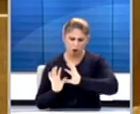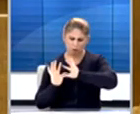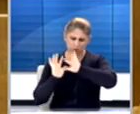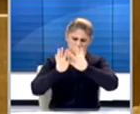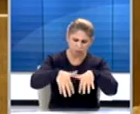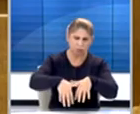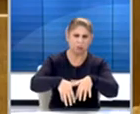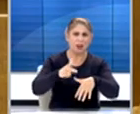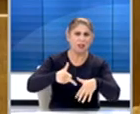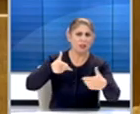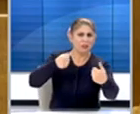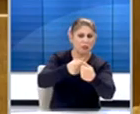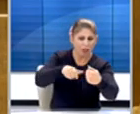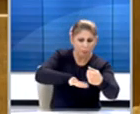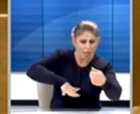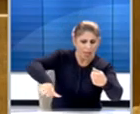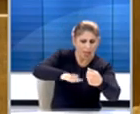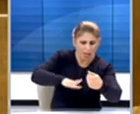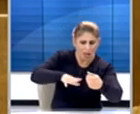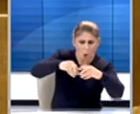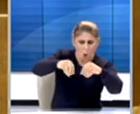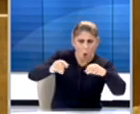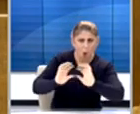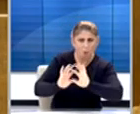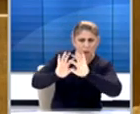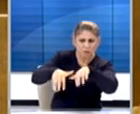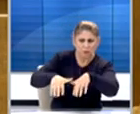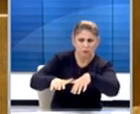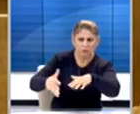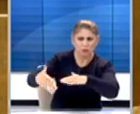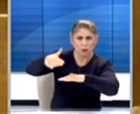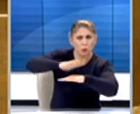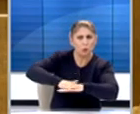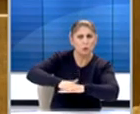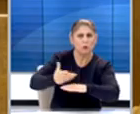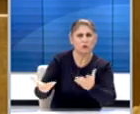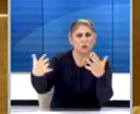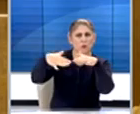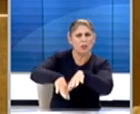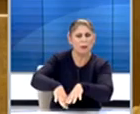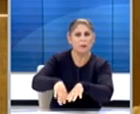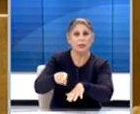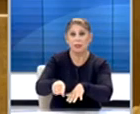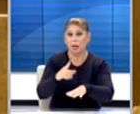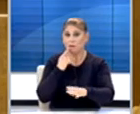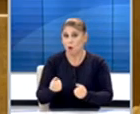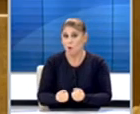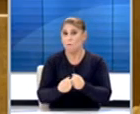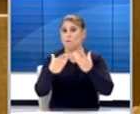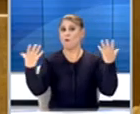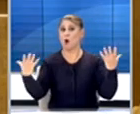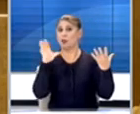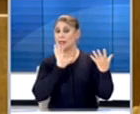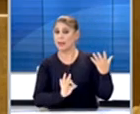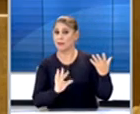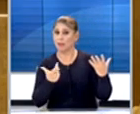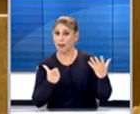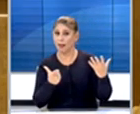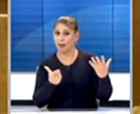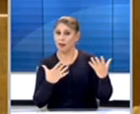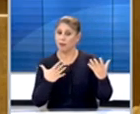αλήθεια, κύριε Μητσοτάκη? Ή θα αφοσιωθείτε στο ρόλο του